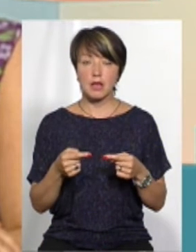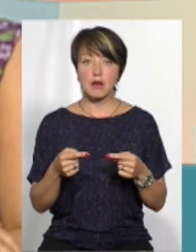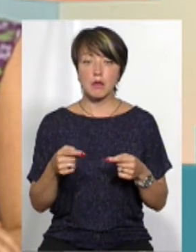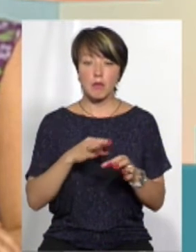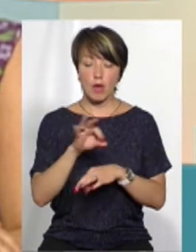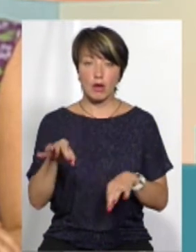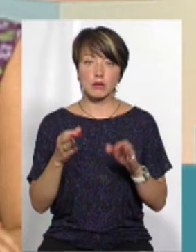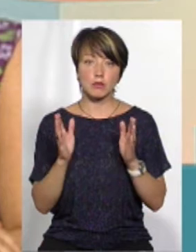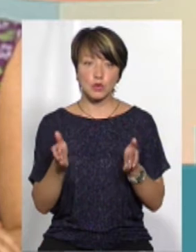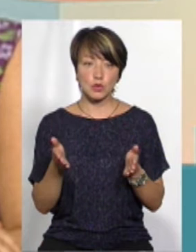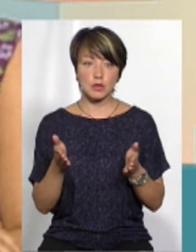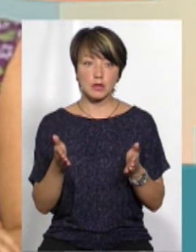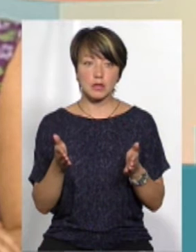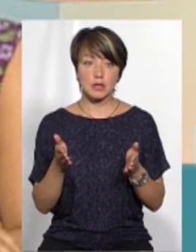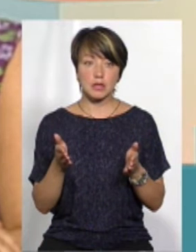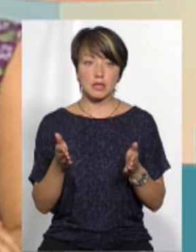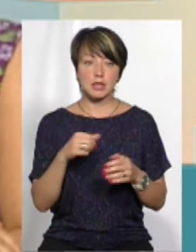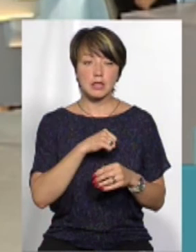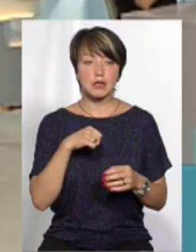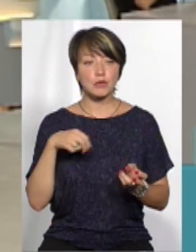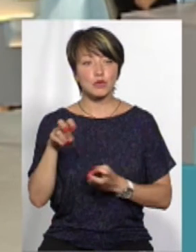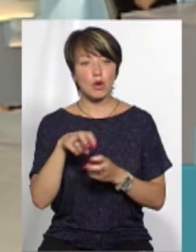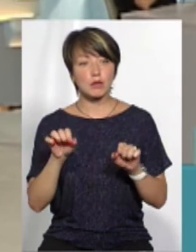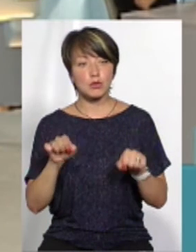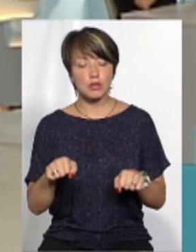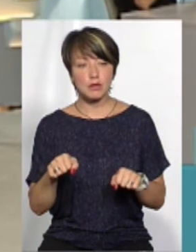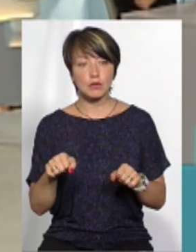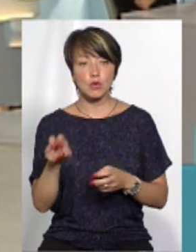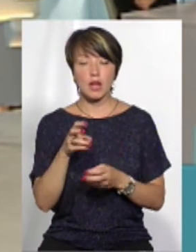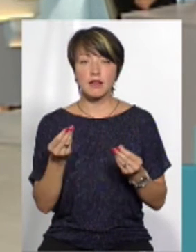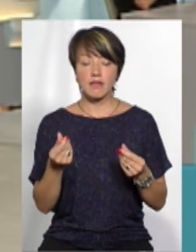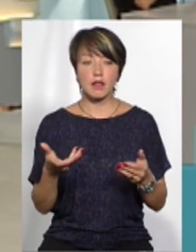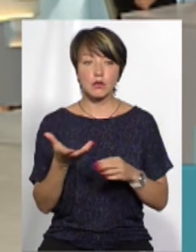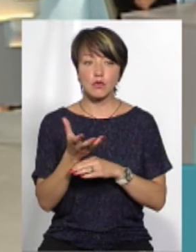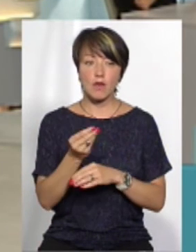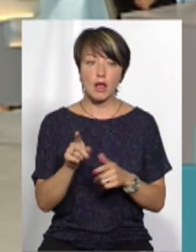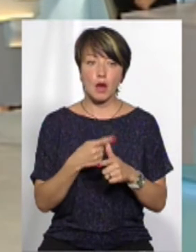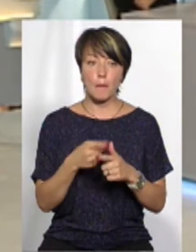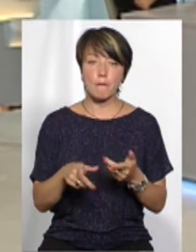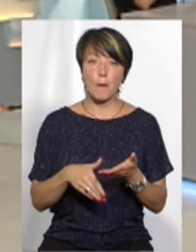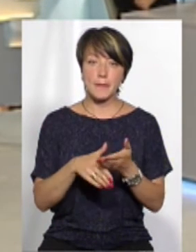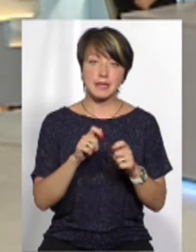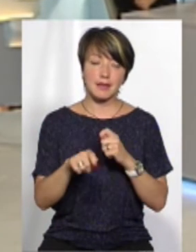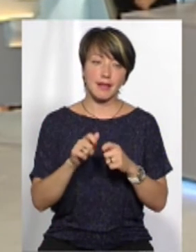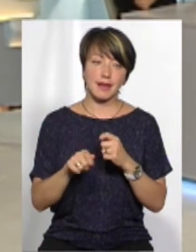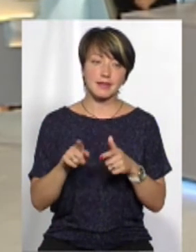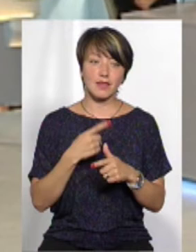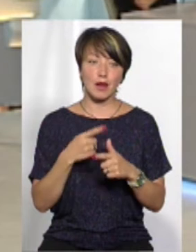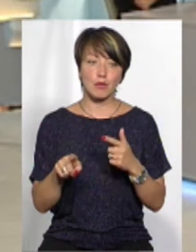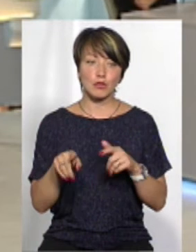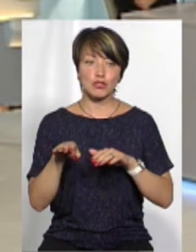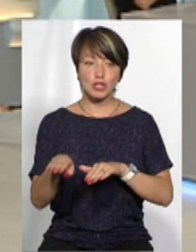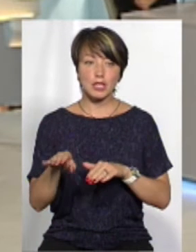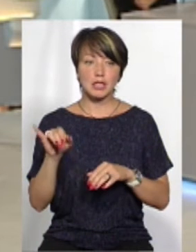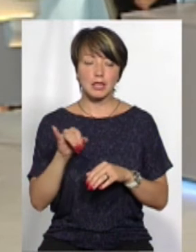вже будуть самі їх шукати. Можливо, будуть шукати якесь фінансування або меценатів, або